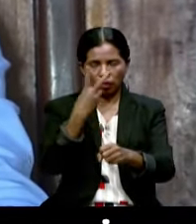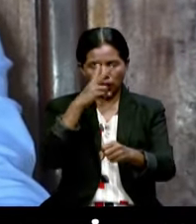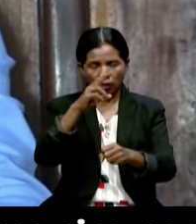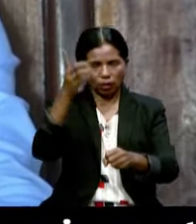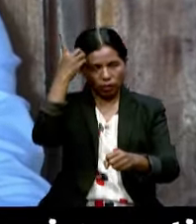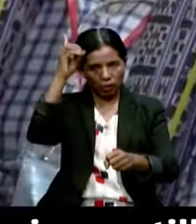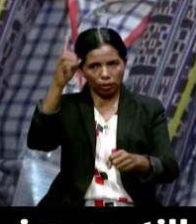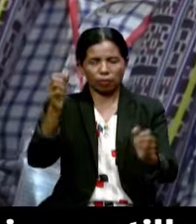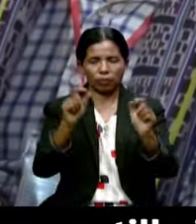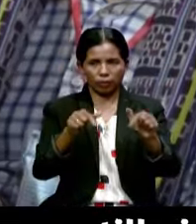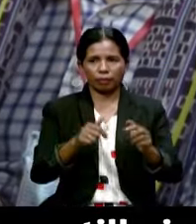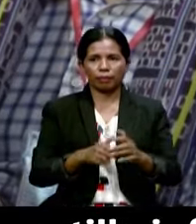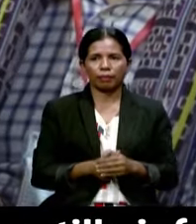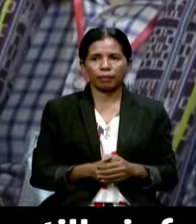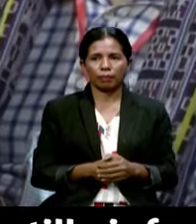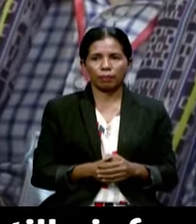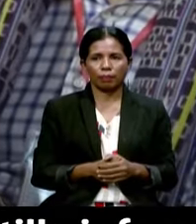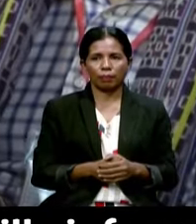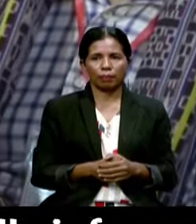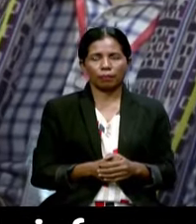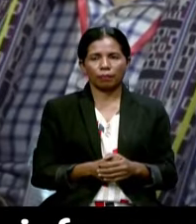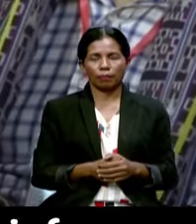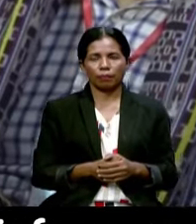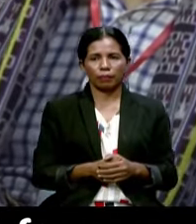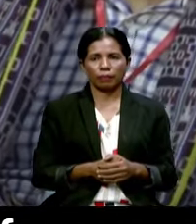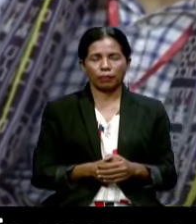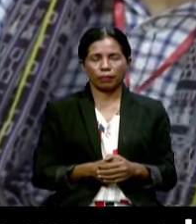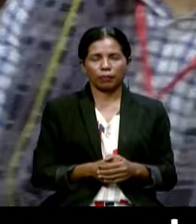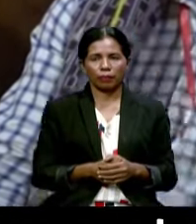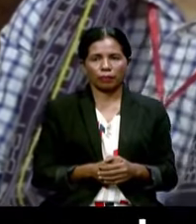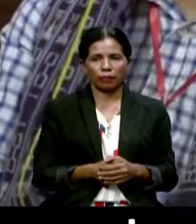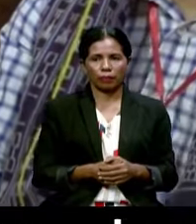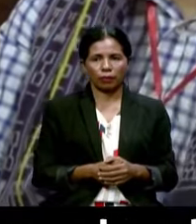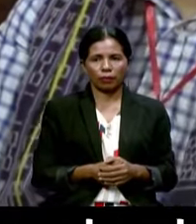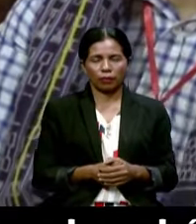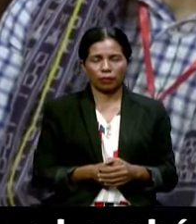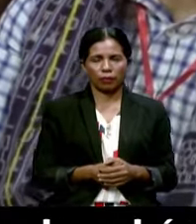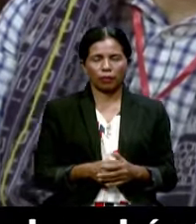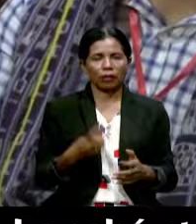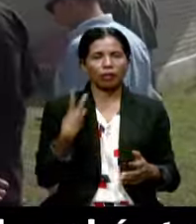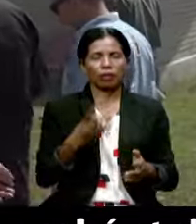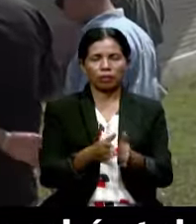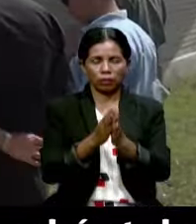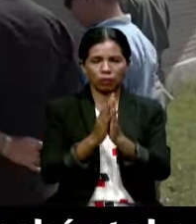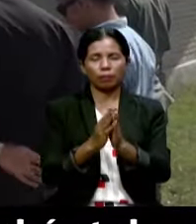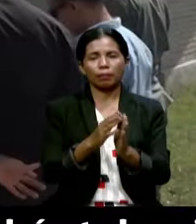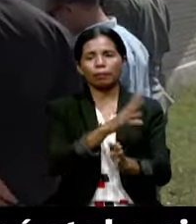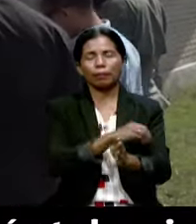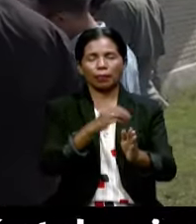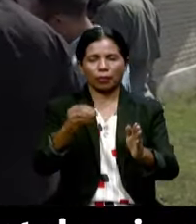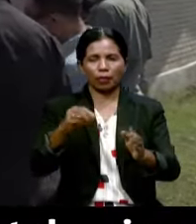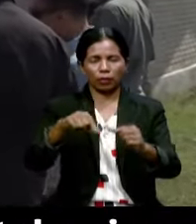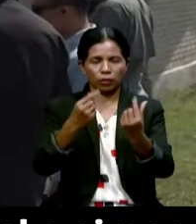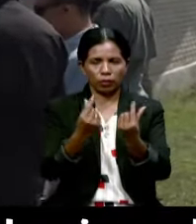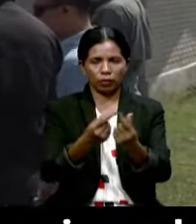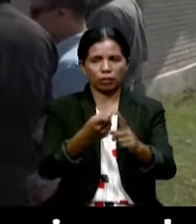mehine to your community and we'll do everything possible to get the project up. Alain Denemos, equipa